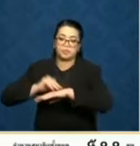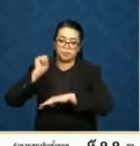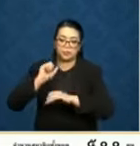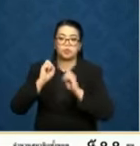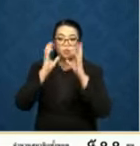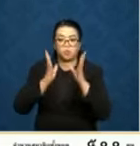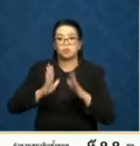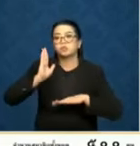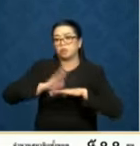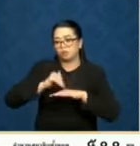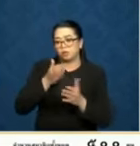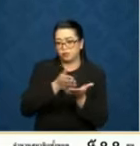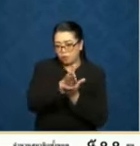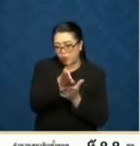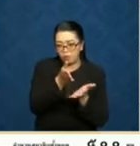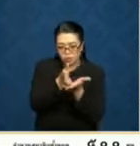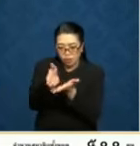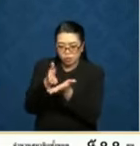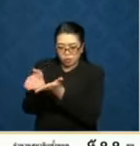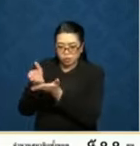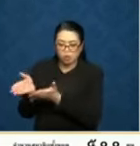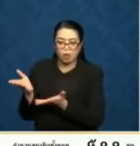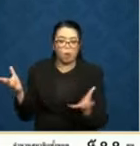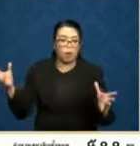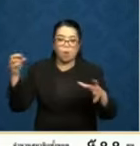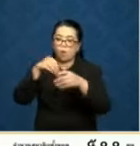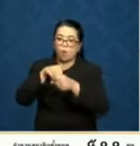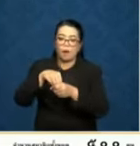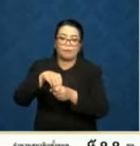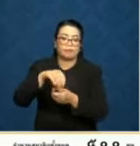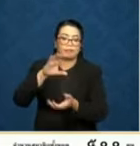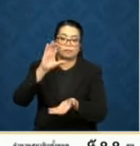สอนโยผู้ชย spreads ชาญเฉพาะด้านต่าง เยามารวมเอาไ้